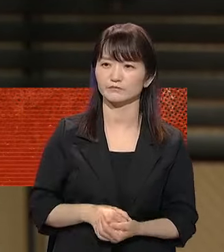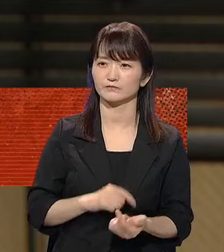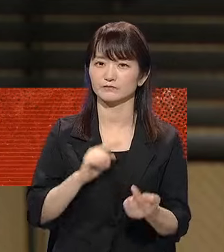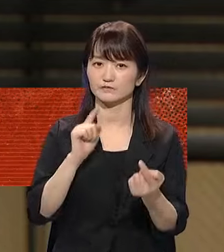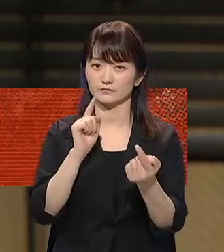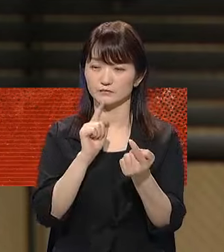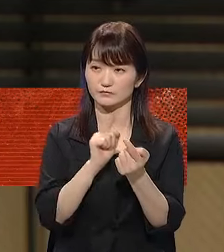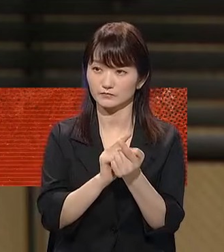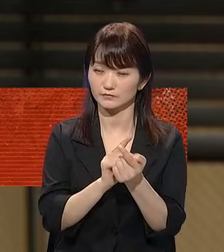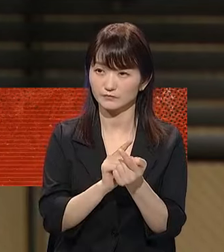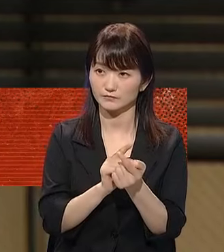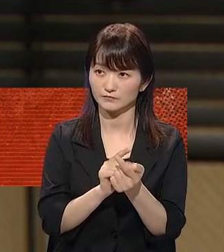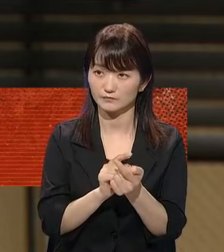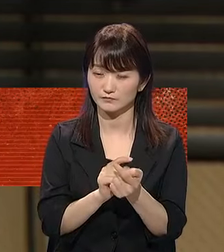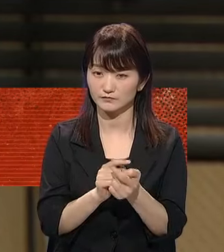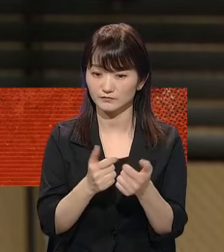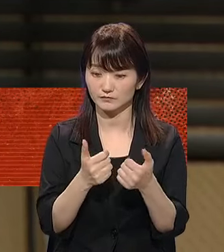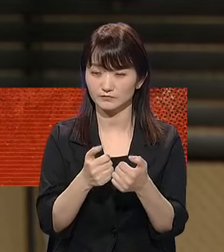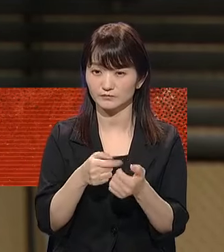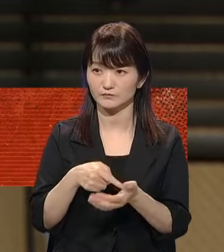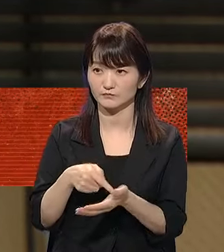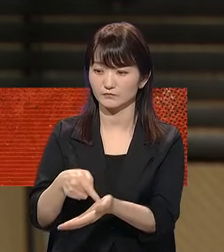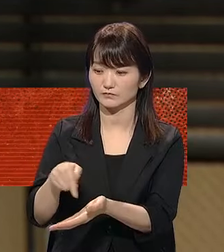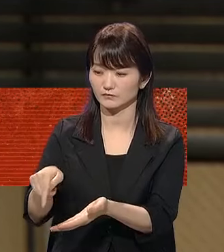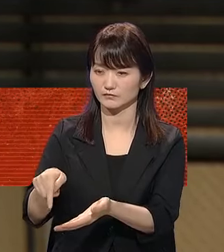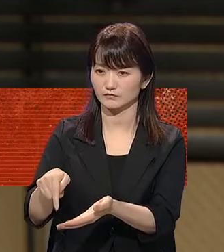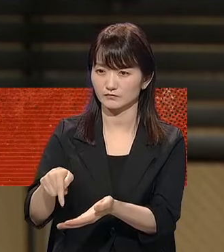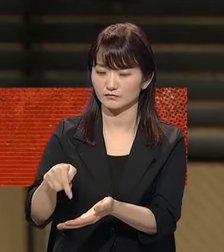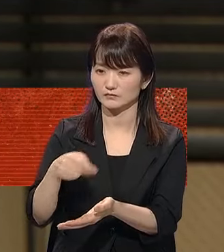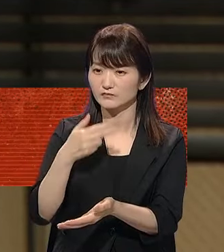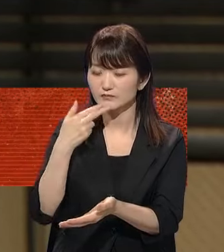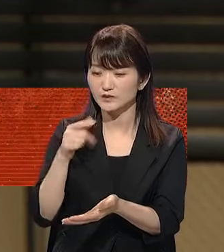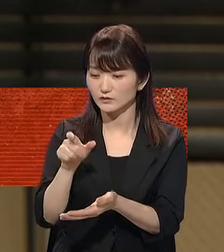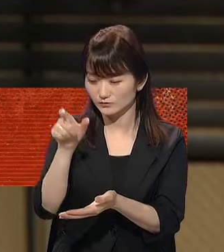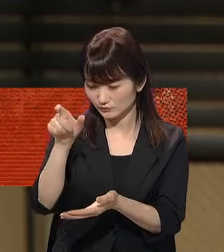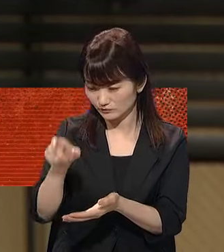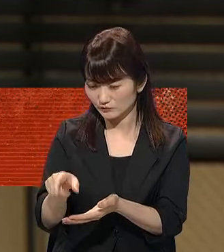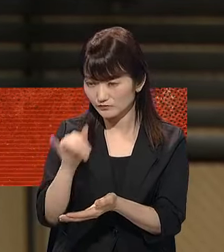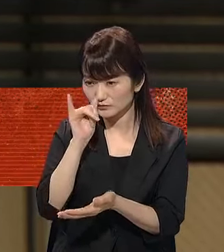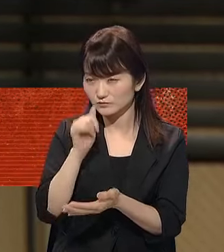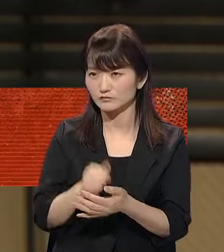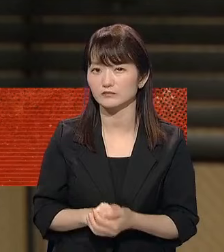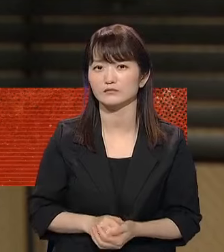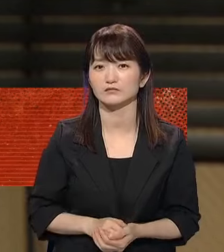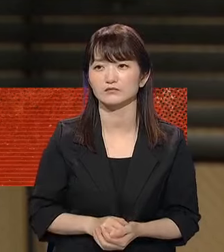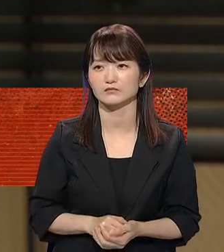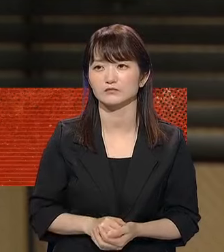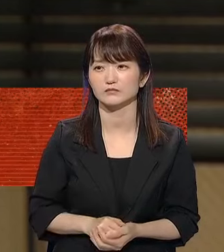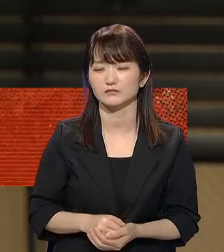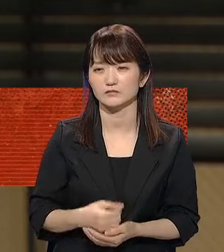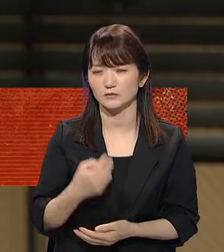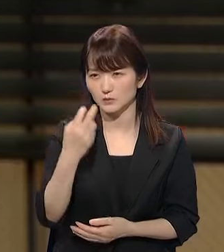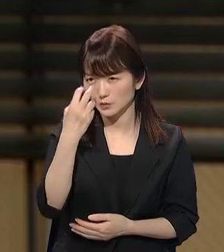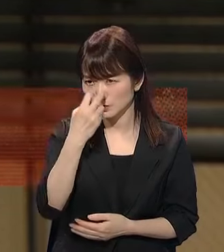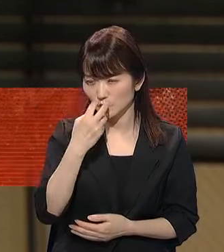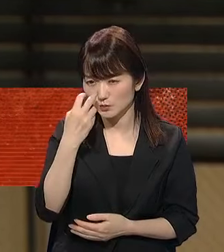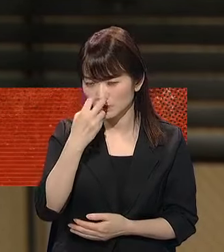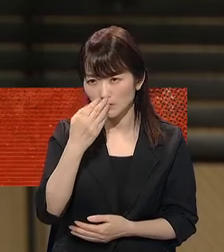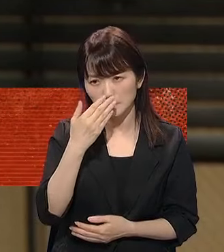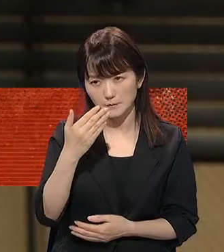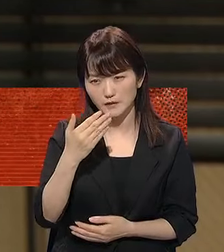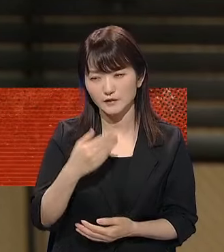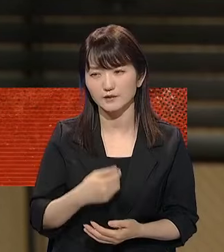가려고 상대편을 눌러보니까 영어도 많이 적혀 있었고, 결국은 이 홈케어 이게 가능할 것 같아서